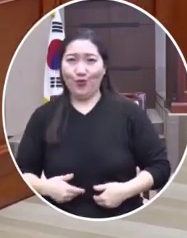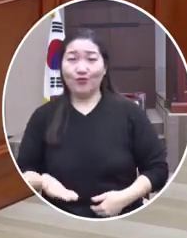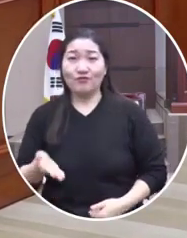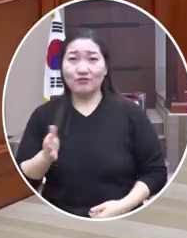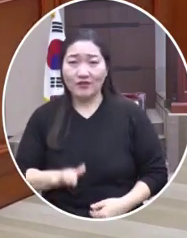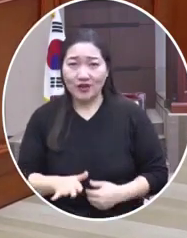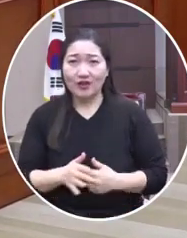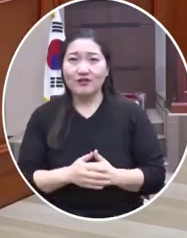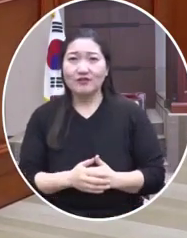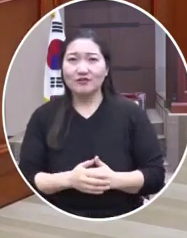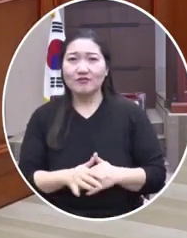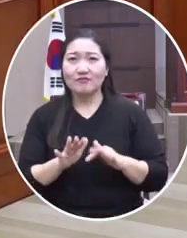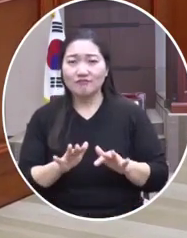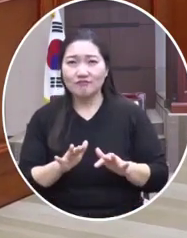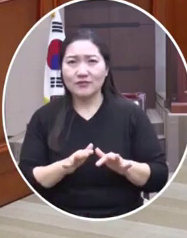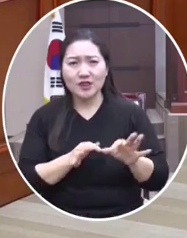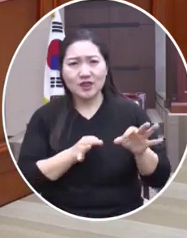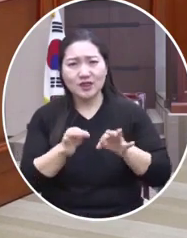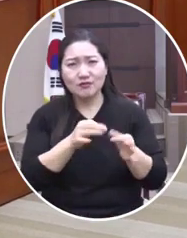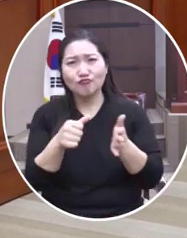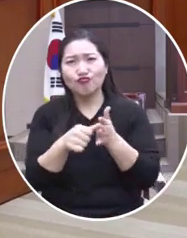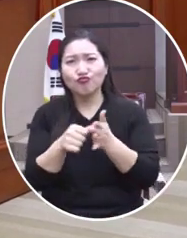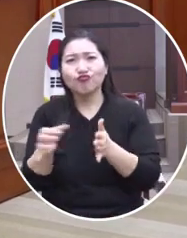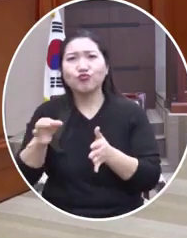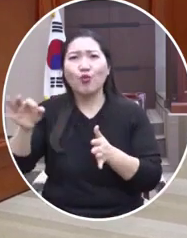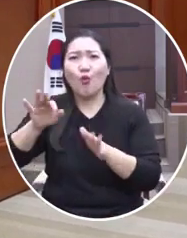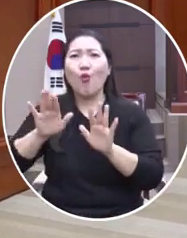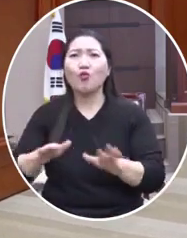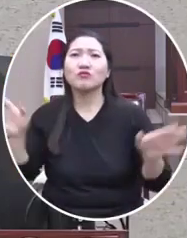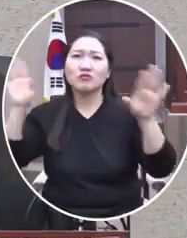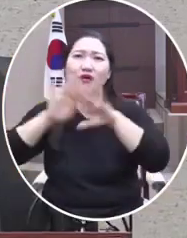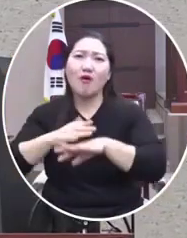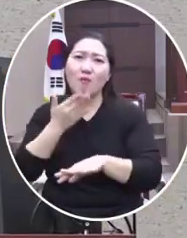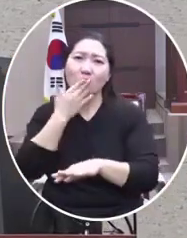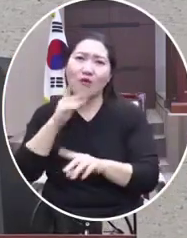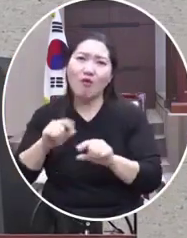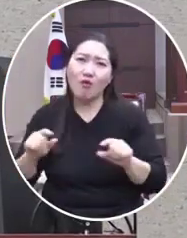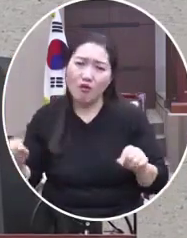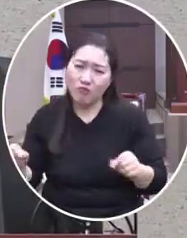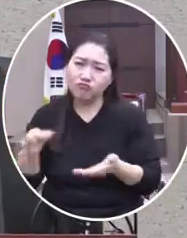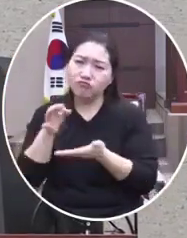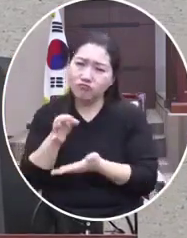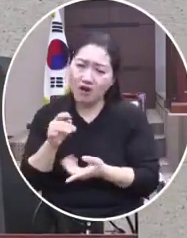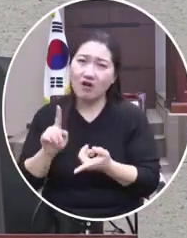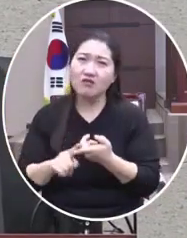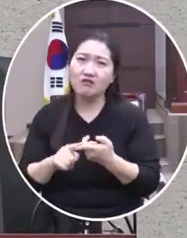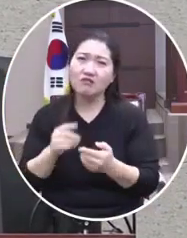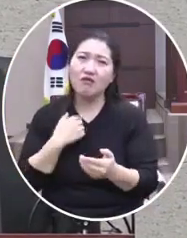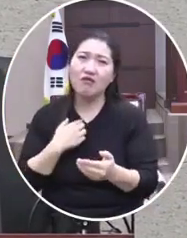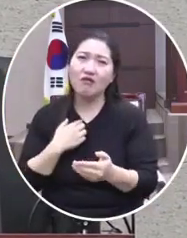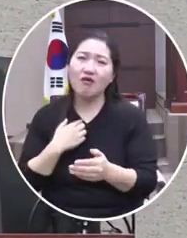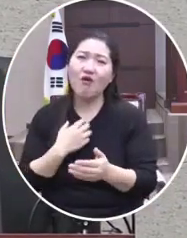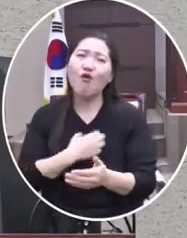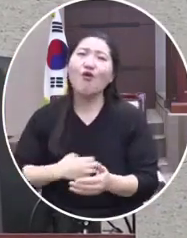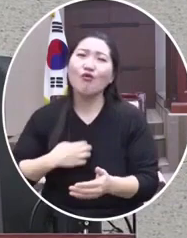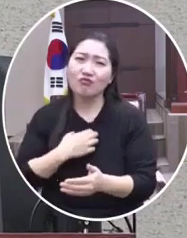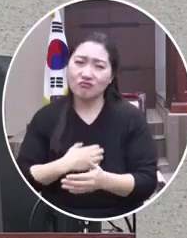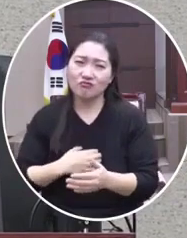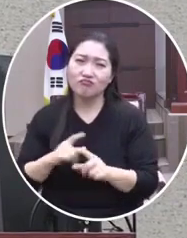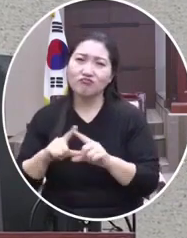필요하겠나 시장가로 당장 오늘 저녁의 먹거리를 걱정하는 구민들